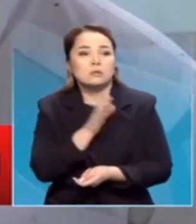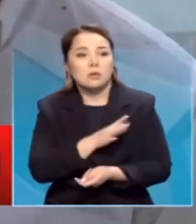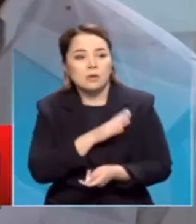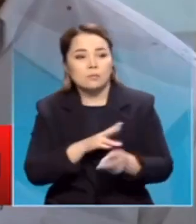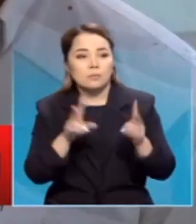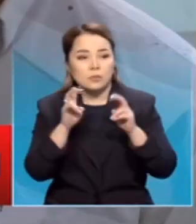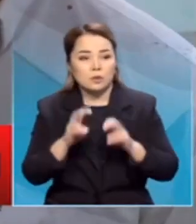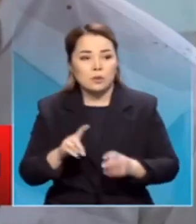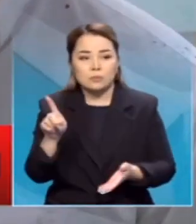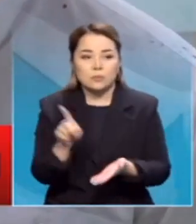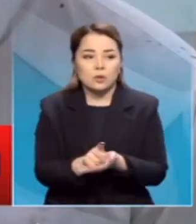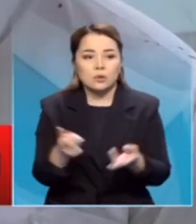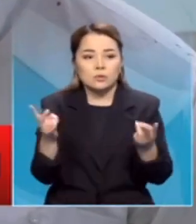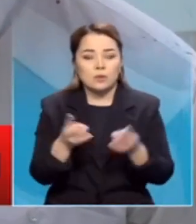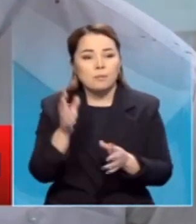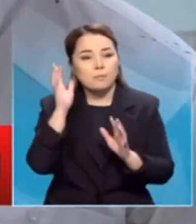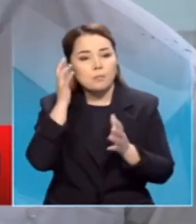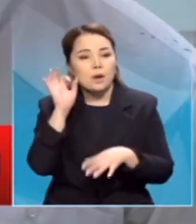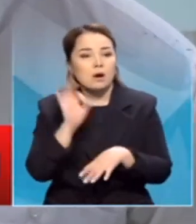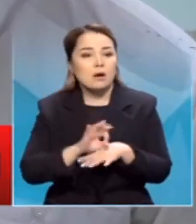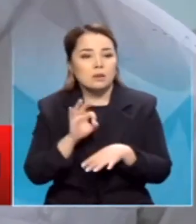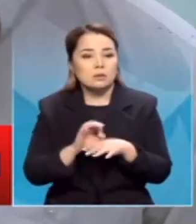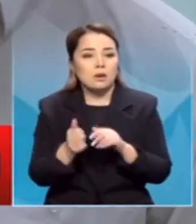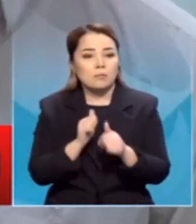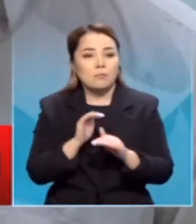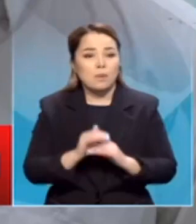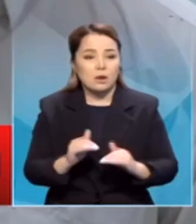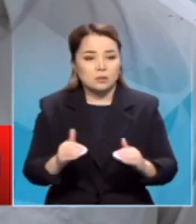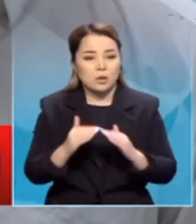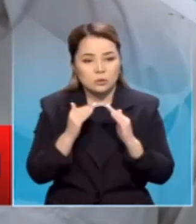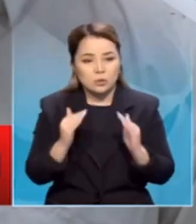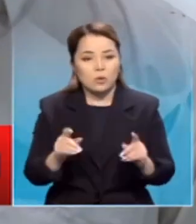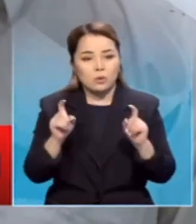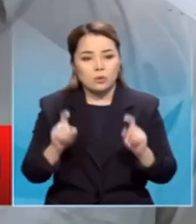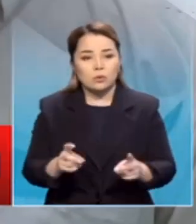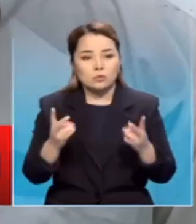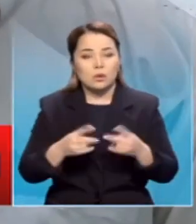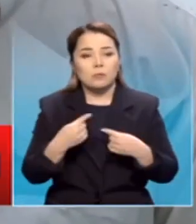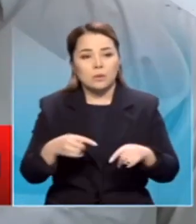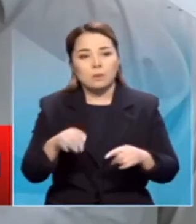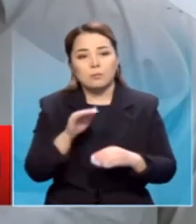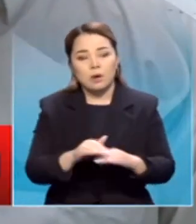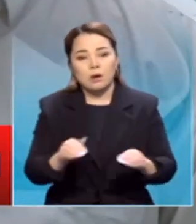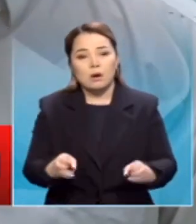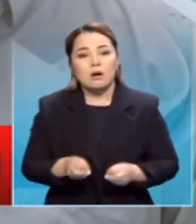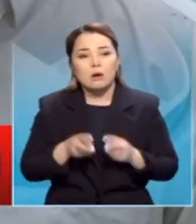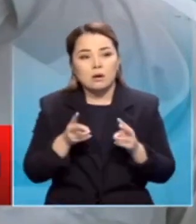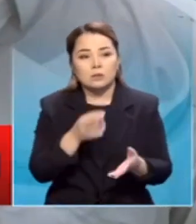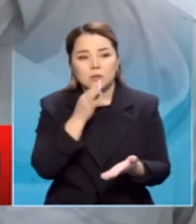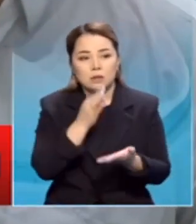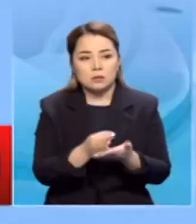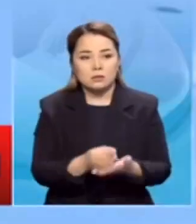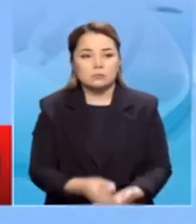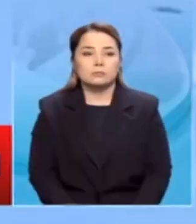Бәрін тексеру керек деп ойлаймын. Психикалық ауытқуы бар балалар үйде отыру керек. Олар басқаларға қауіп төндіреді.